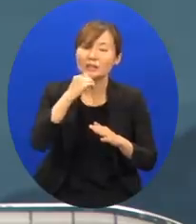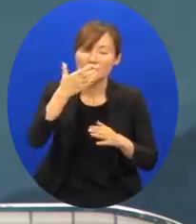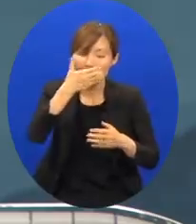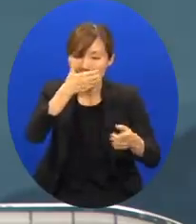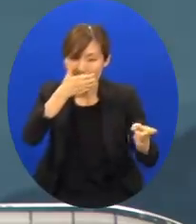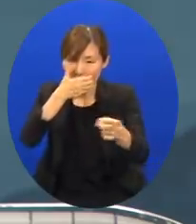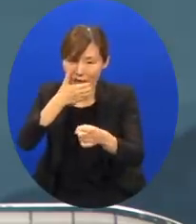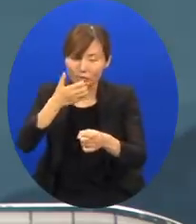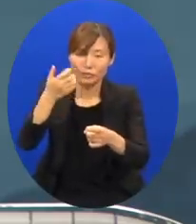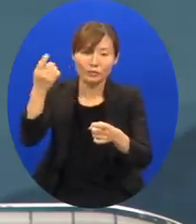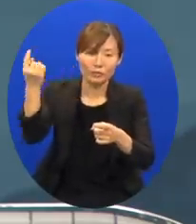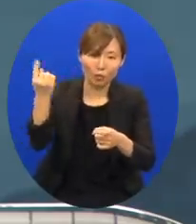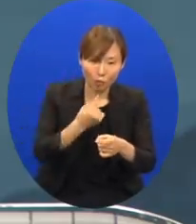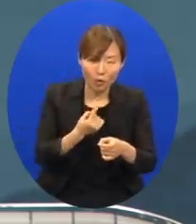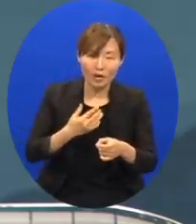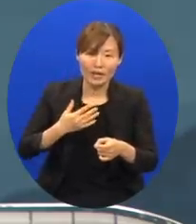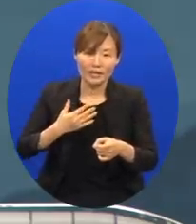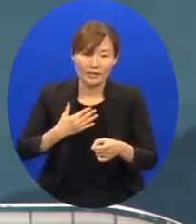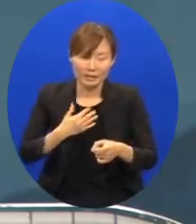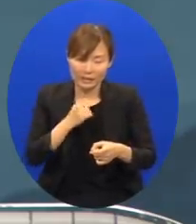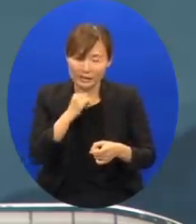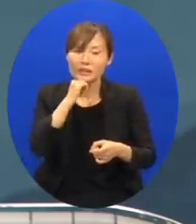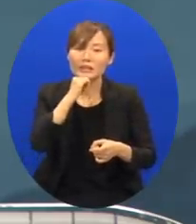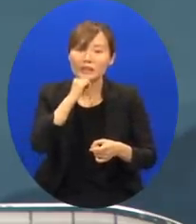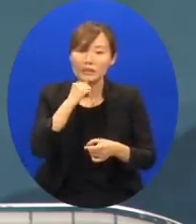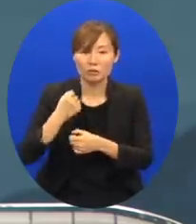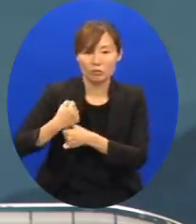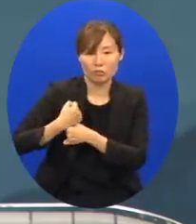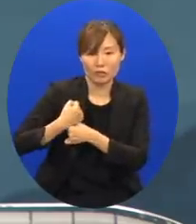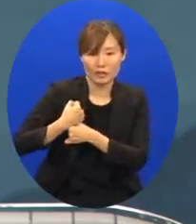내공 pb 군사 같이 이르리라